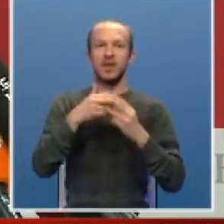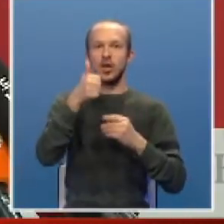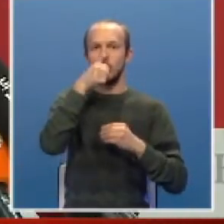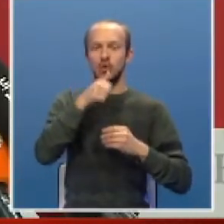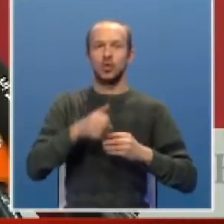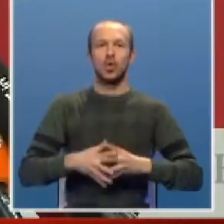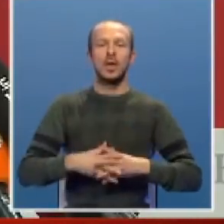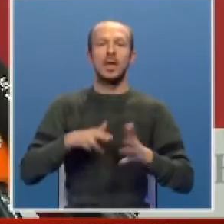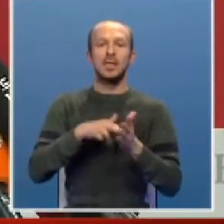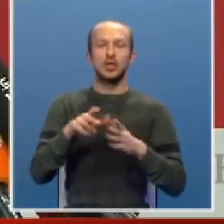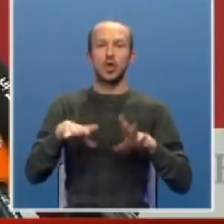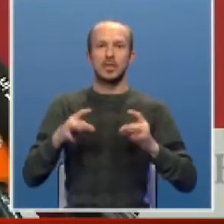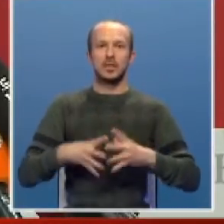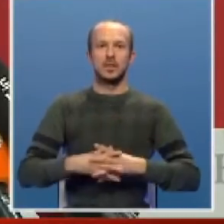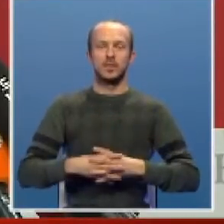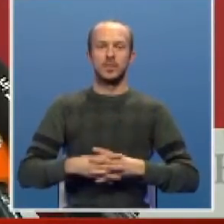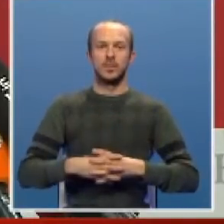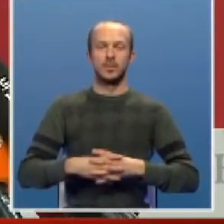ide uz to.